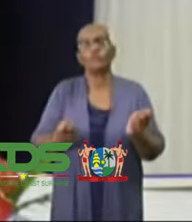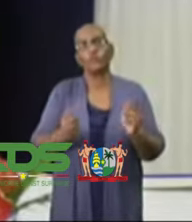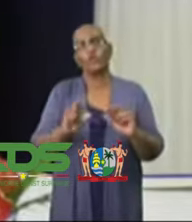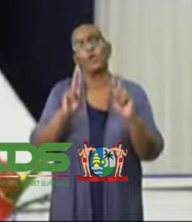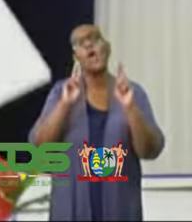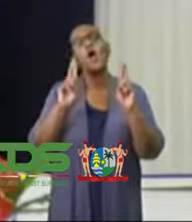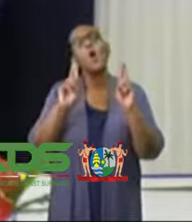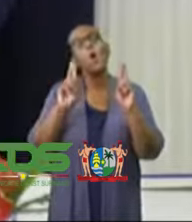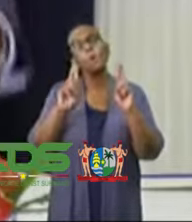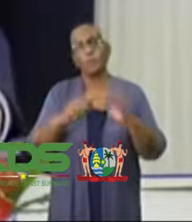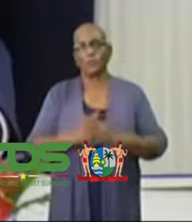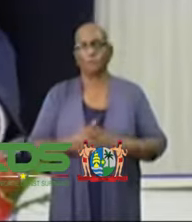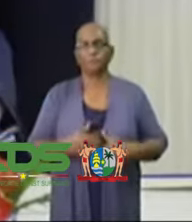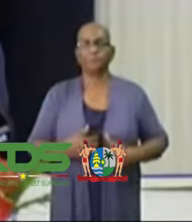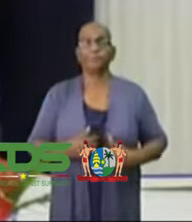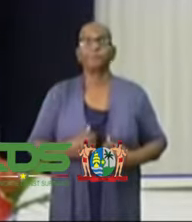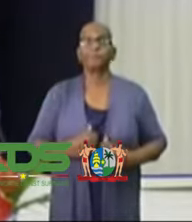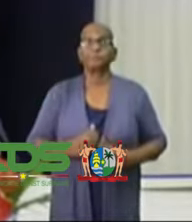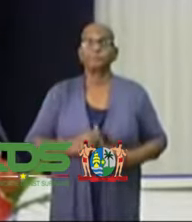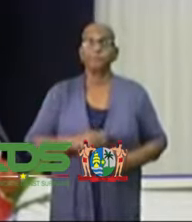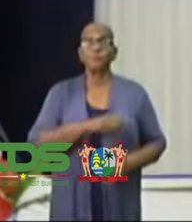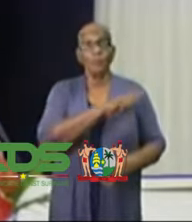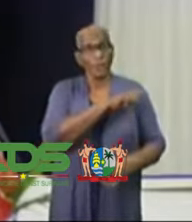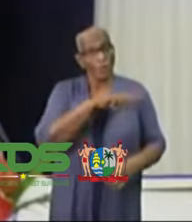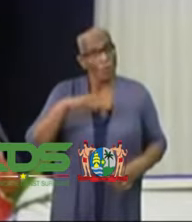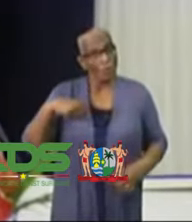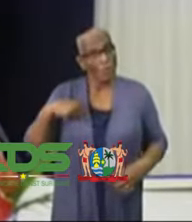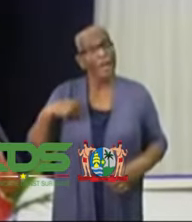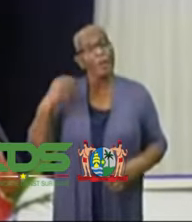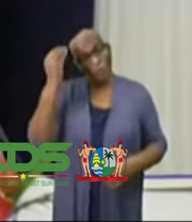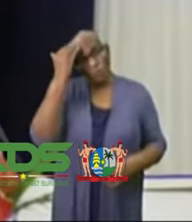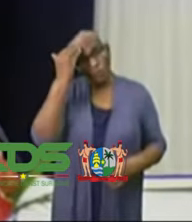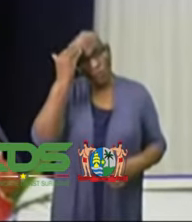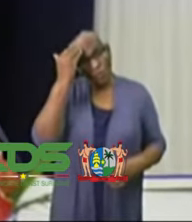Wij moeten rekenen houden dat we ook een financiële steun hebben van de IDB.